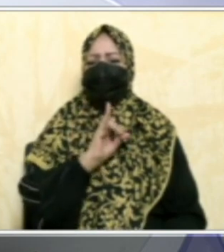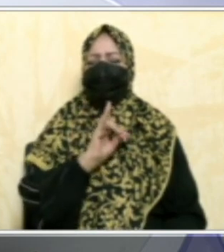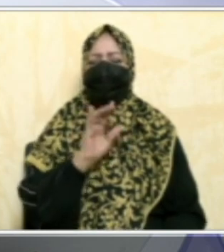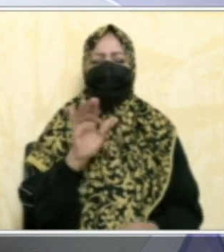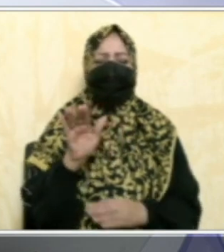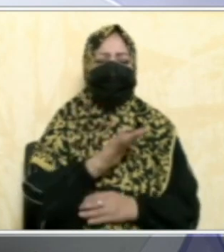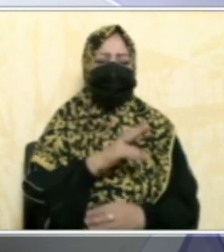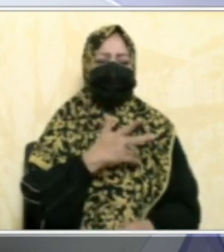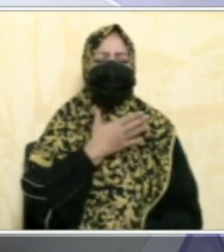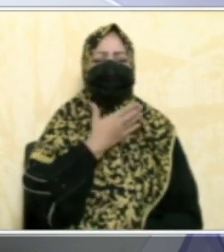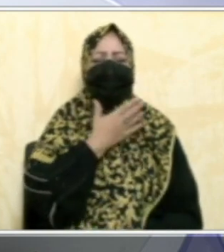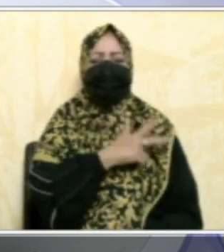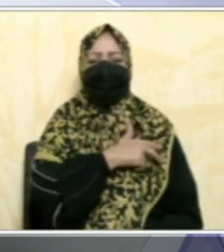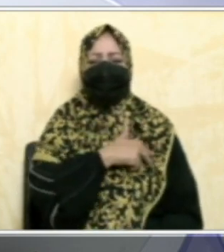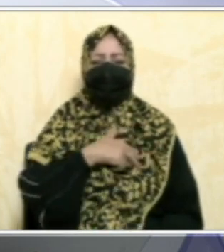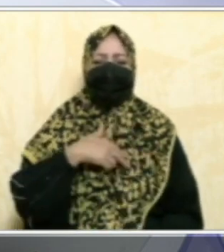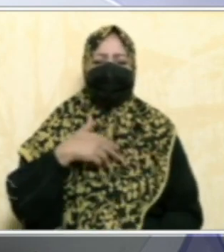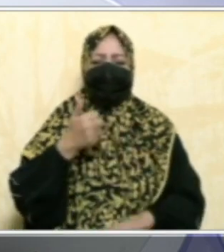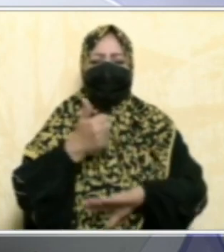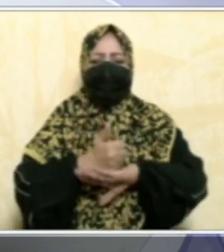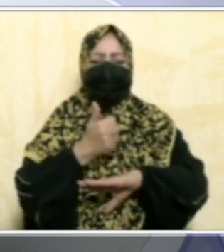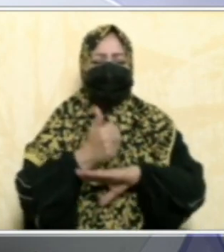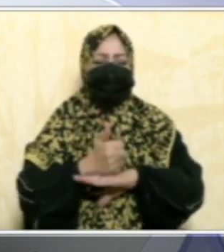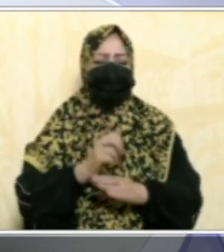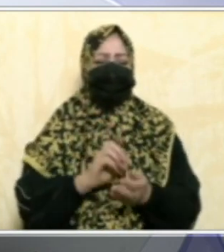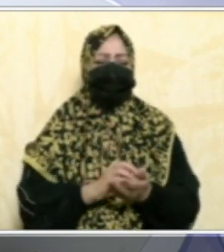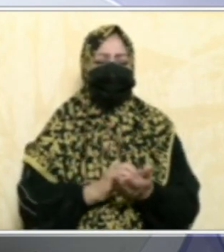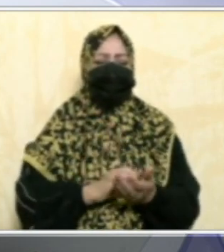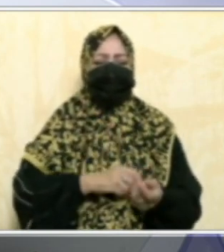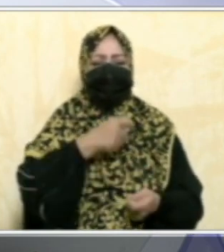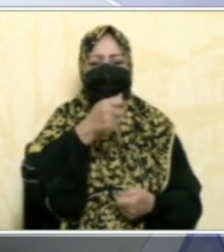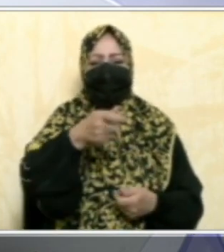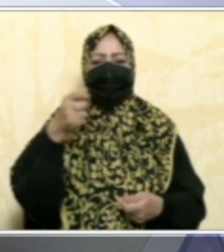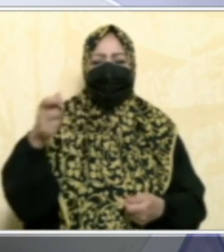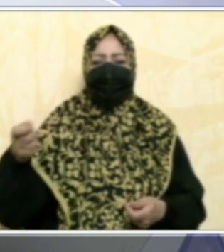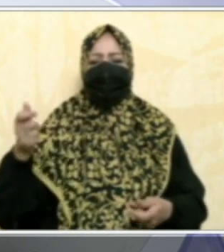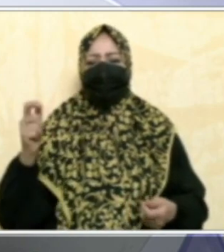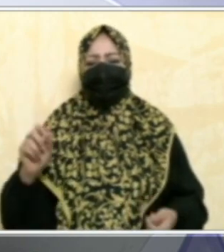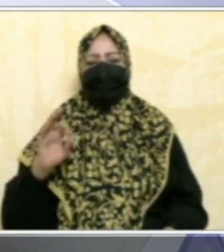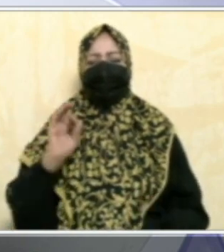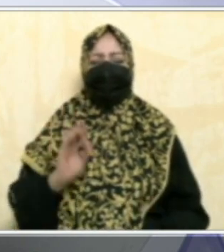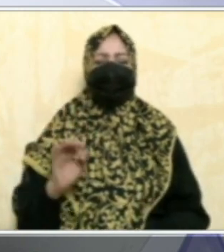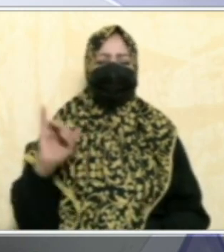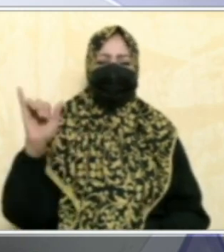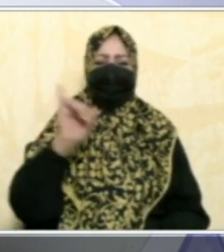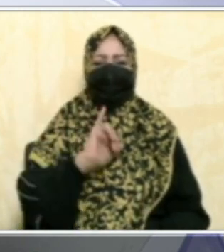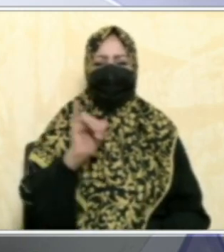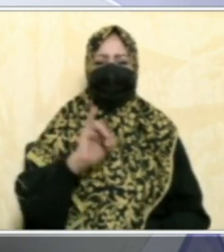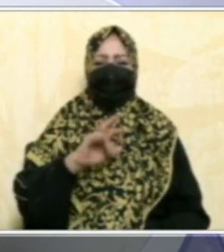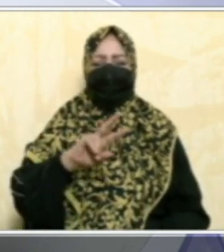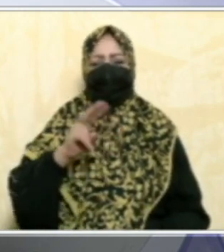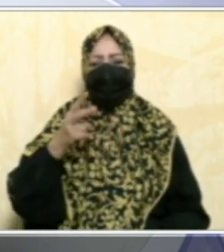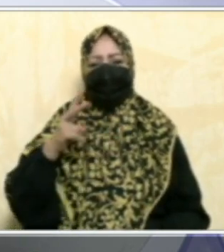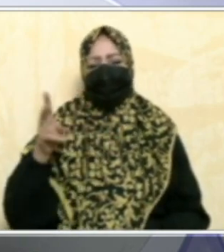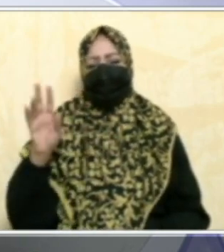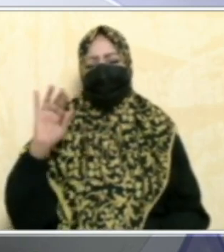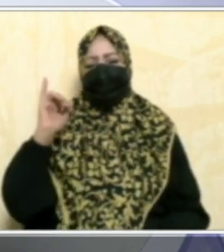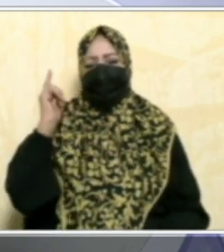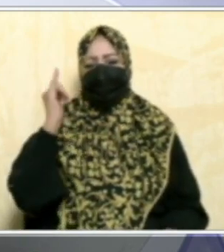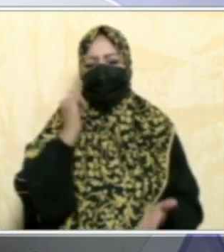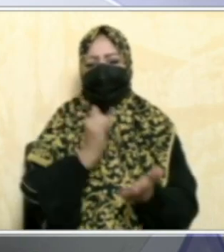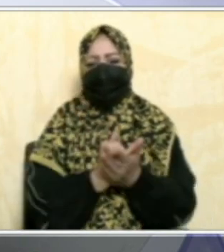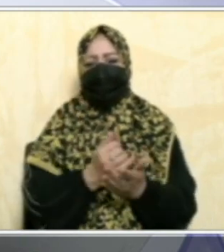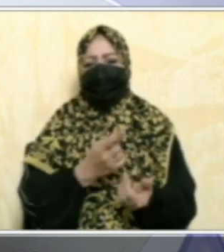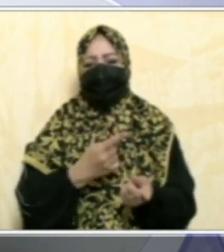يعني يصرف هذا المال في هذه الضروريات التي لا خلاف فيها. هذه الأشياء التي يحتاجها الناس هي التي يجب أن